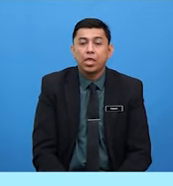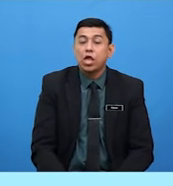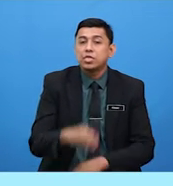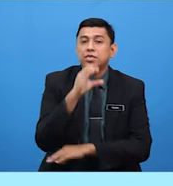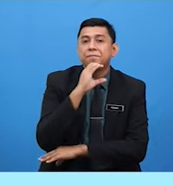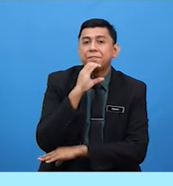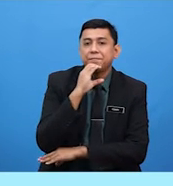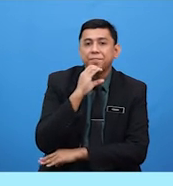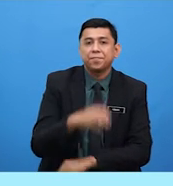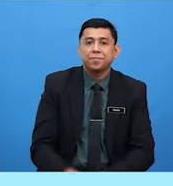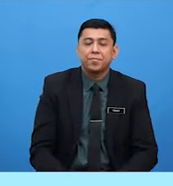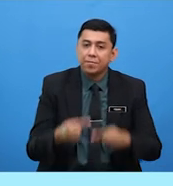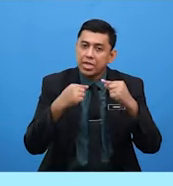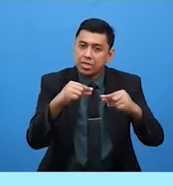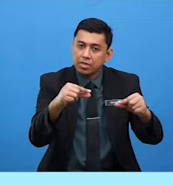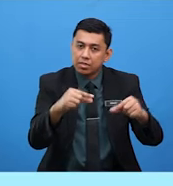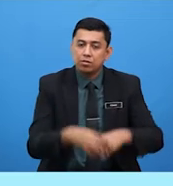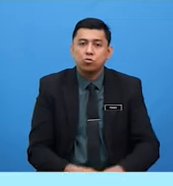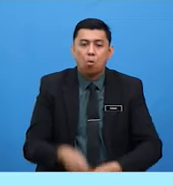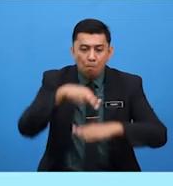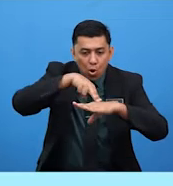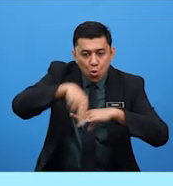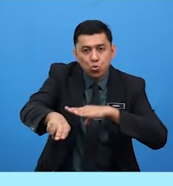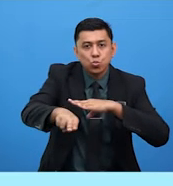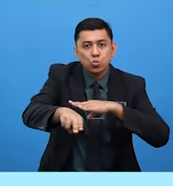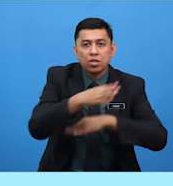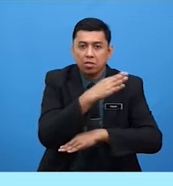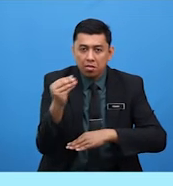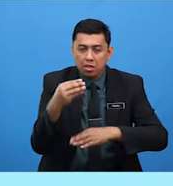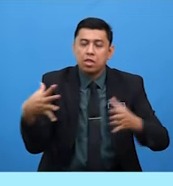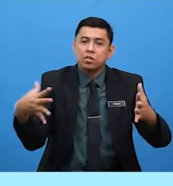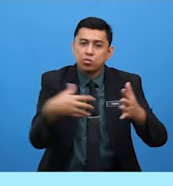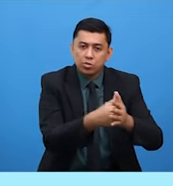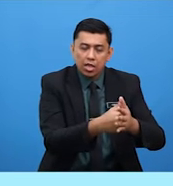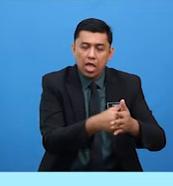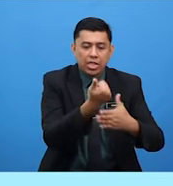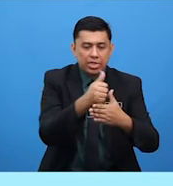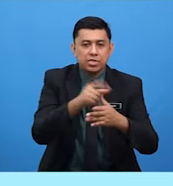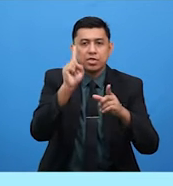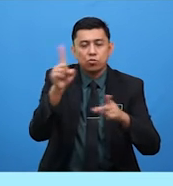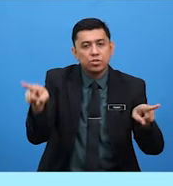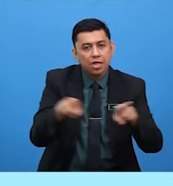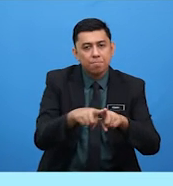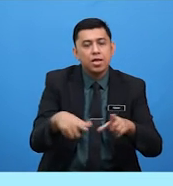cecair, ia bergerak, mengelongsor dan berlanggar antara satu sama lain.